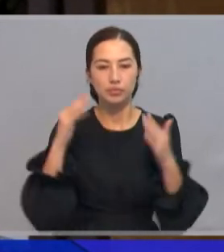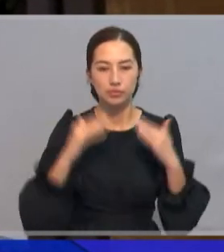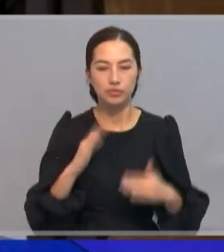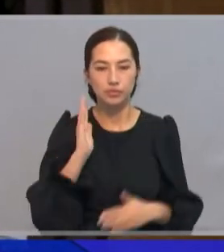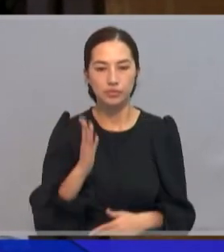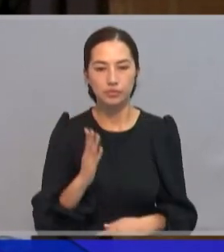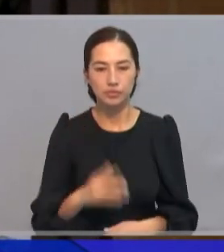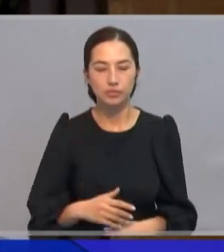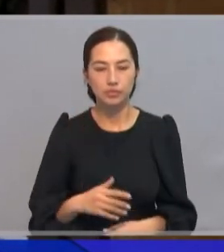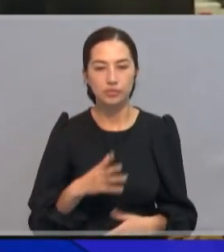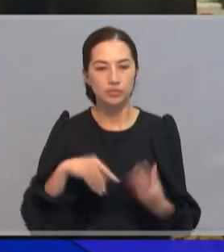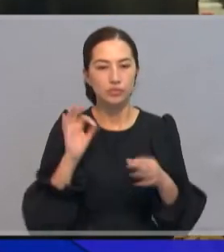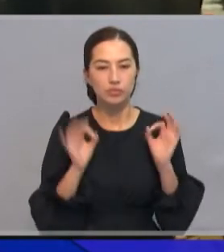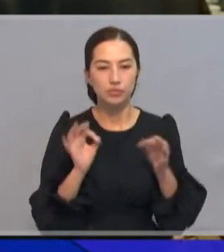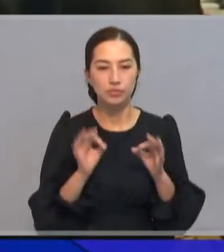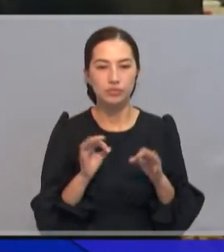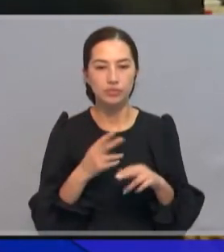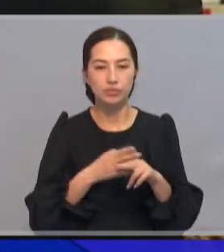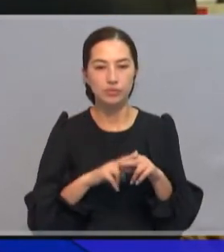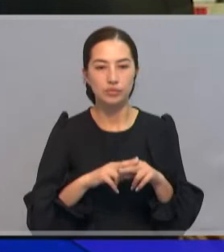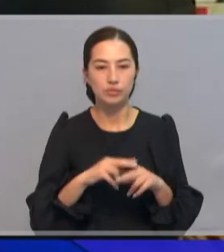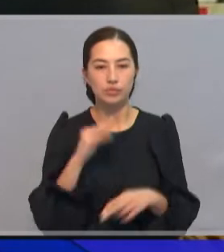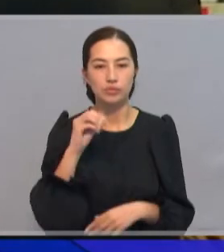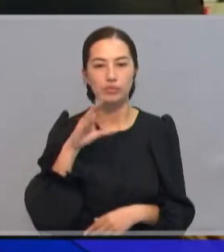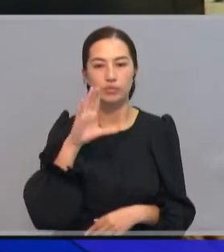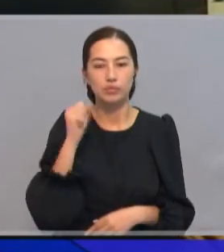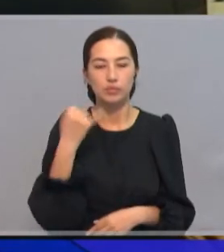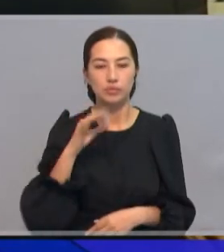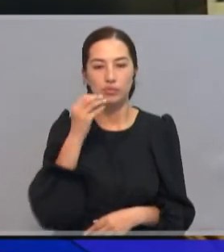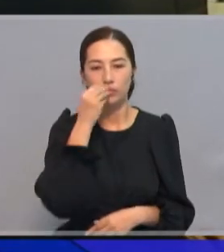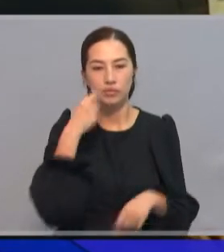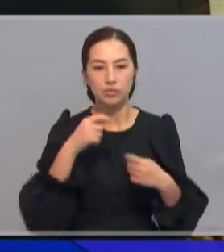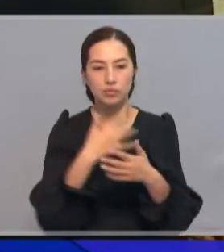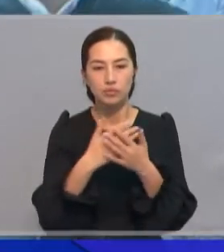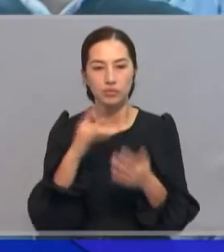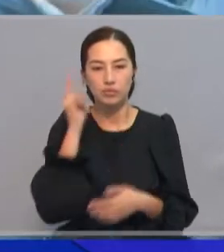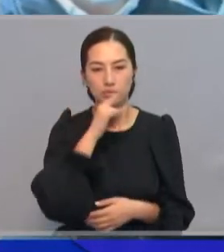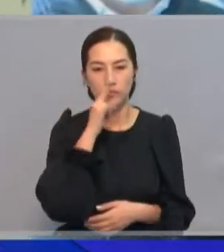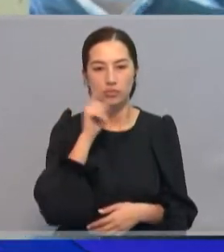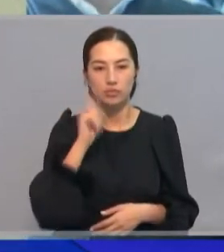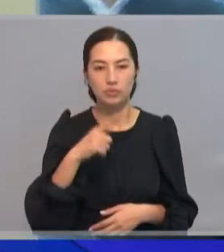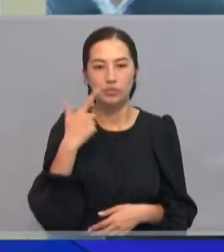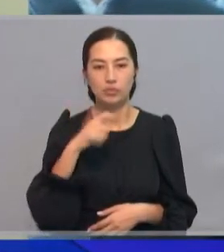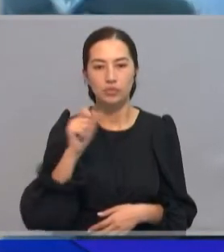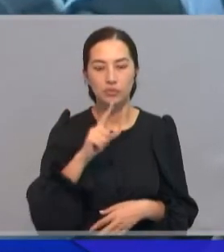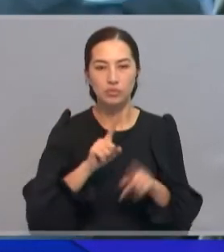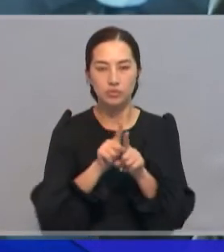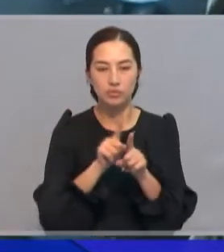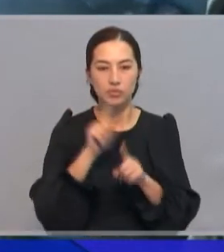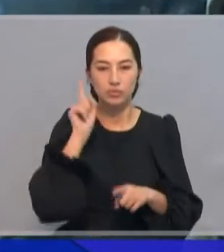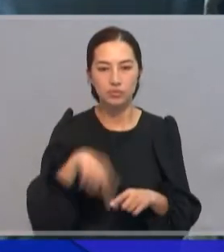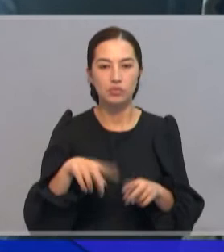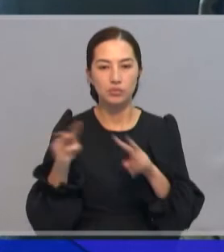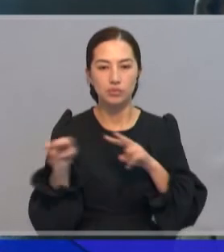жатыр. Халықтың жағдайы нормальный. Айта кетейік, Жетісай ауданында азық-түліктен бөлек жанар жағармай мен сұйытылған газ бағасы да бақылауда.